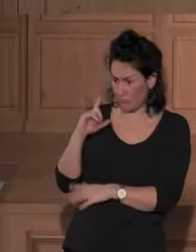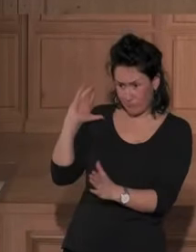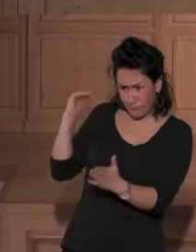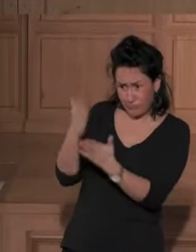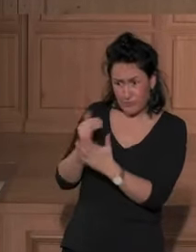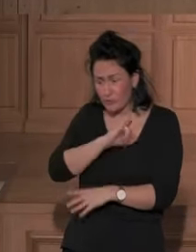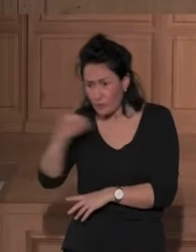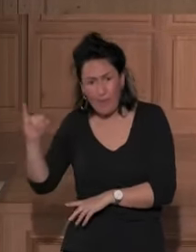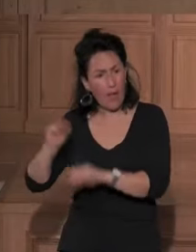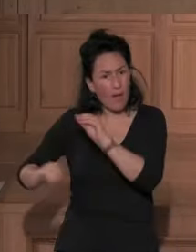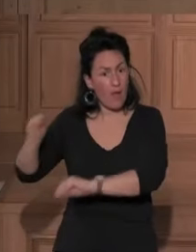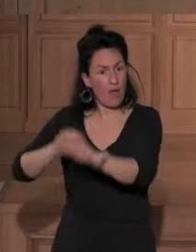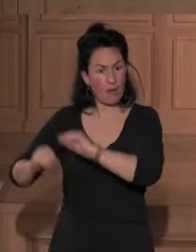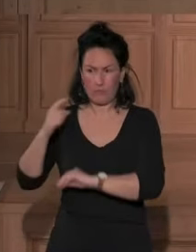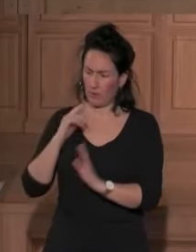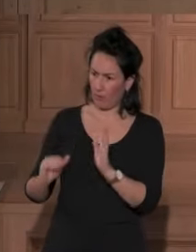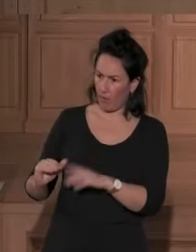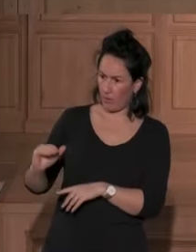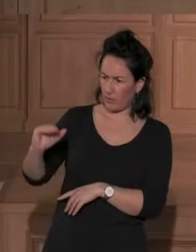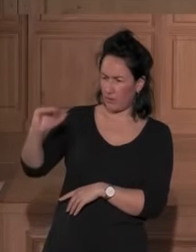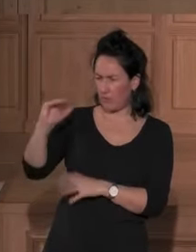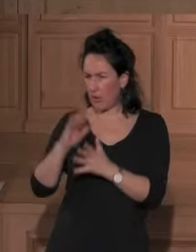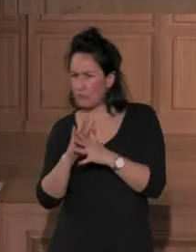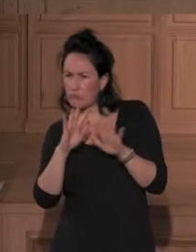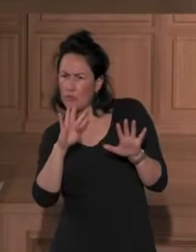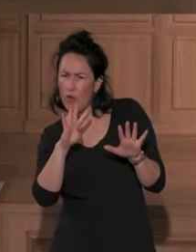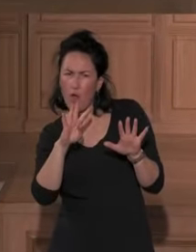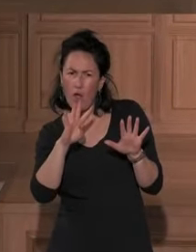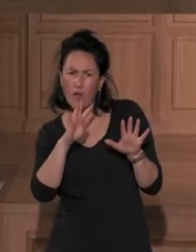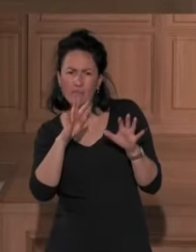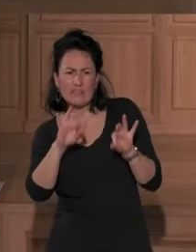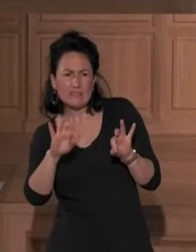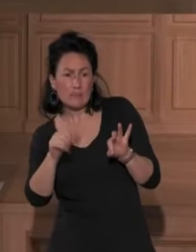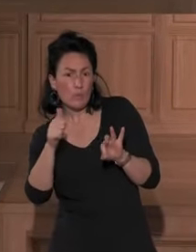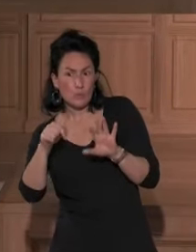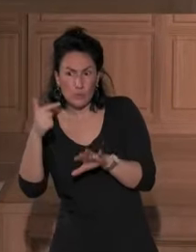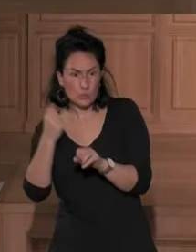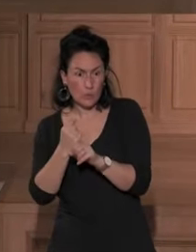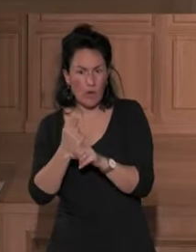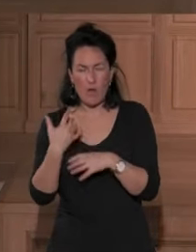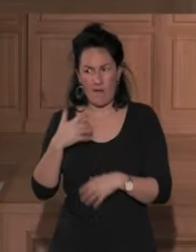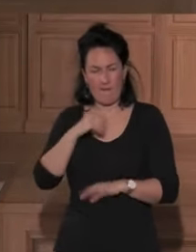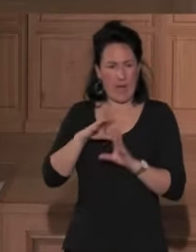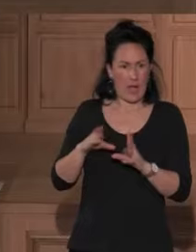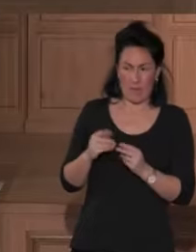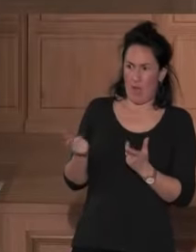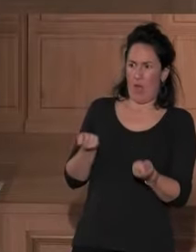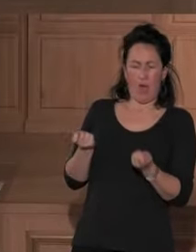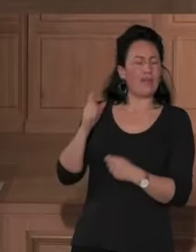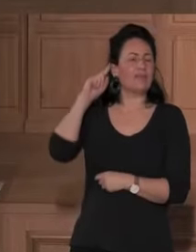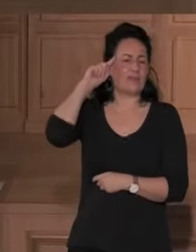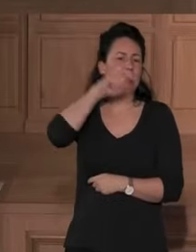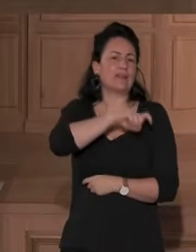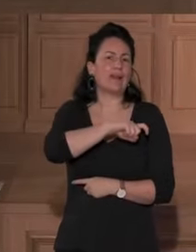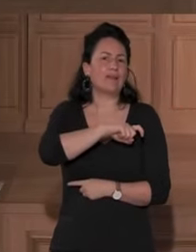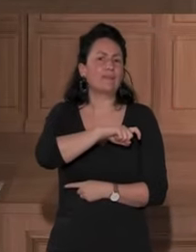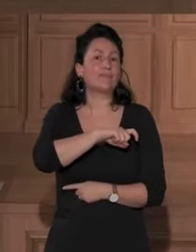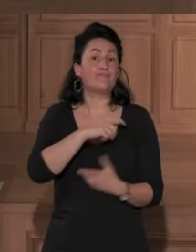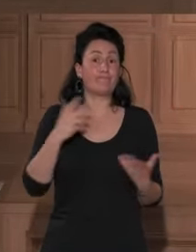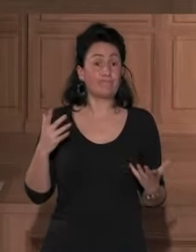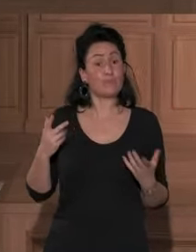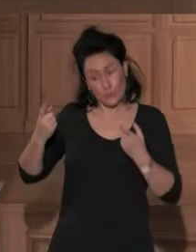ans et qu'il grandit, qu'il arrive à l'âge de 9 ans ou 12 ans, très difficile pour une famille de continuer à maintenir. Et ça, pardon, ce qu'on a